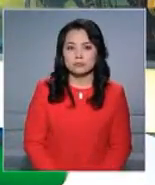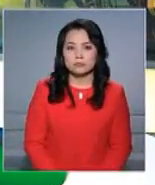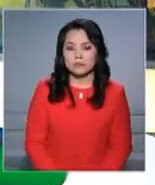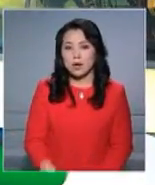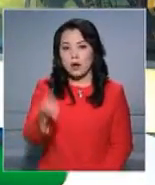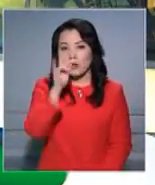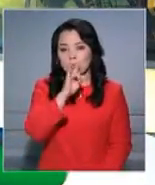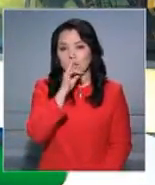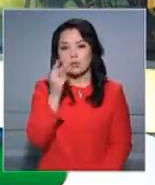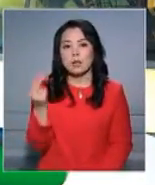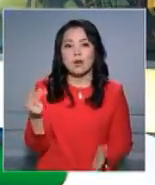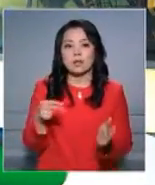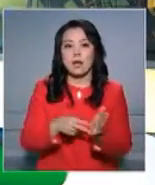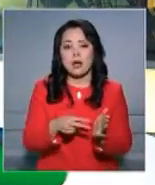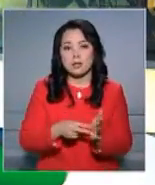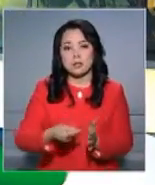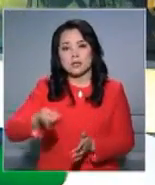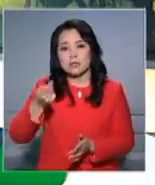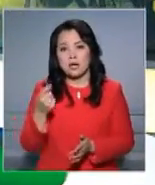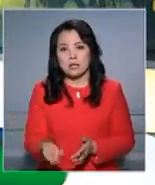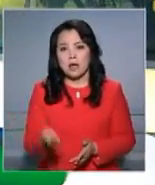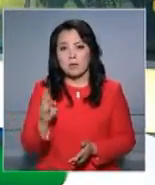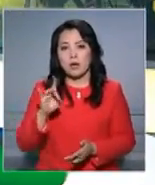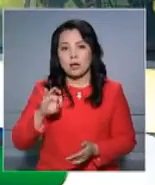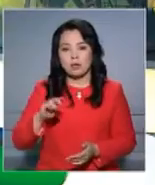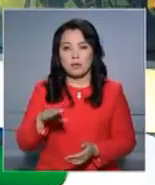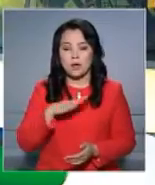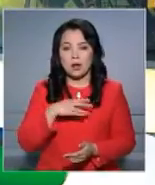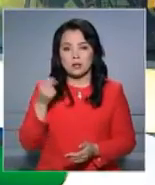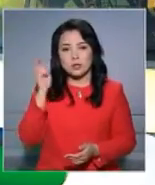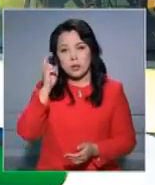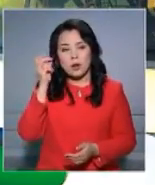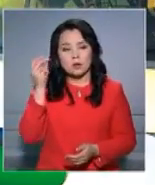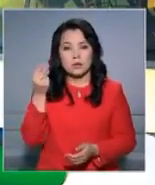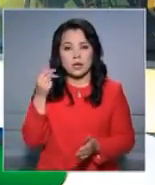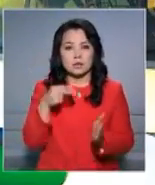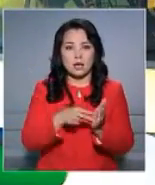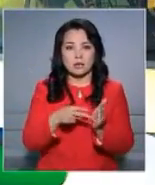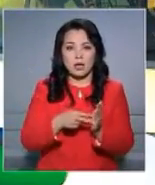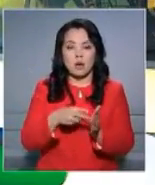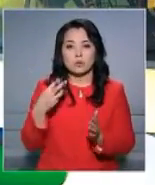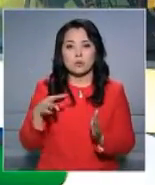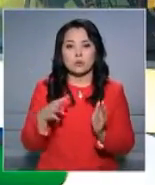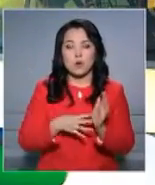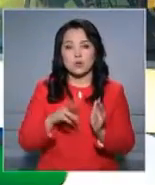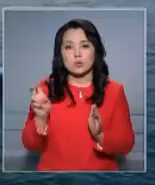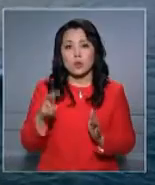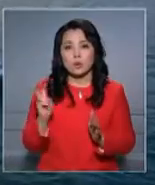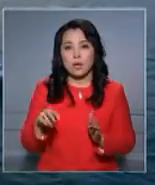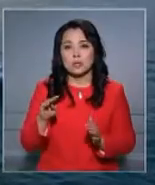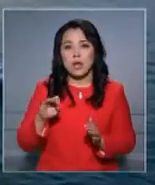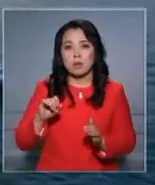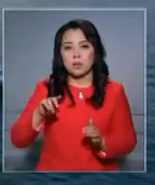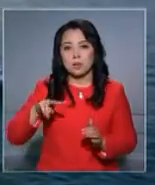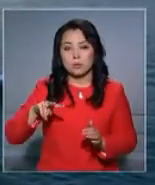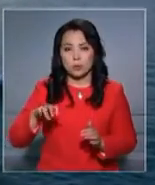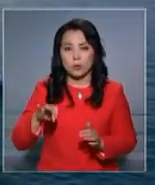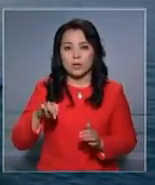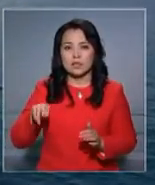Мұнай бағасы тағы да арзандады. Брент маркалы қаралтының бір барелі $39. Ал